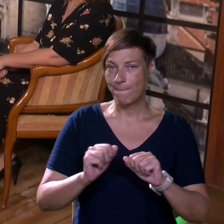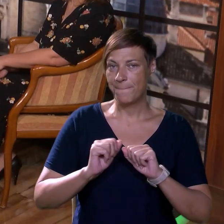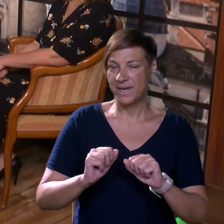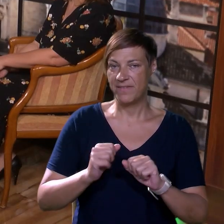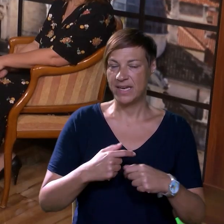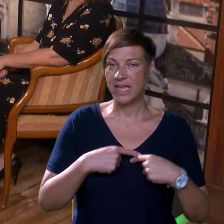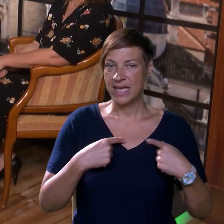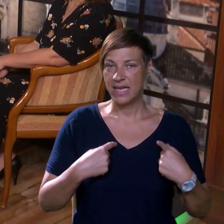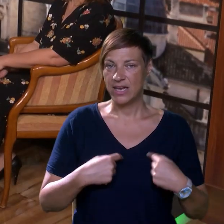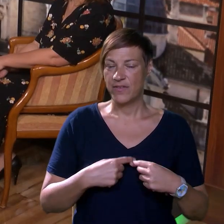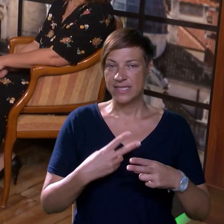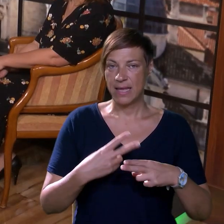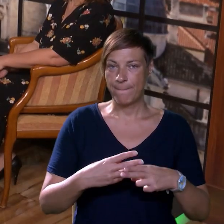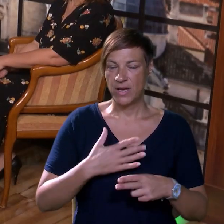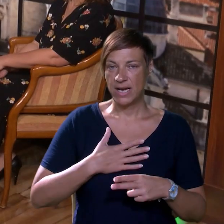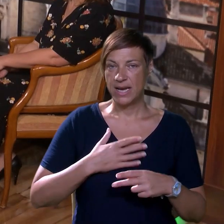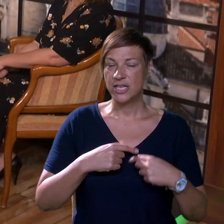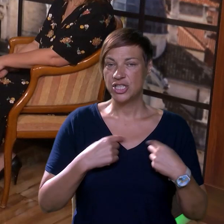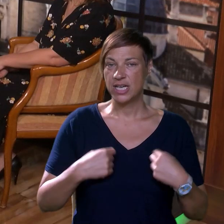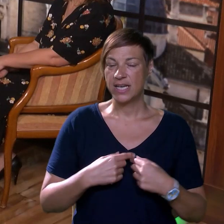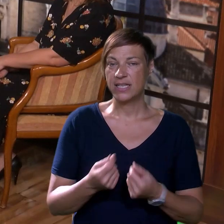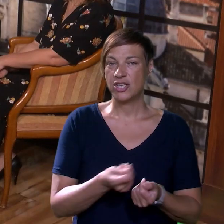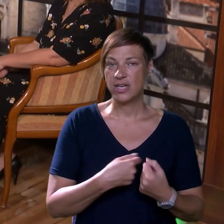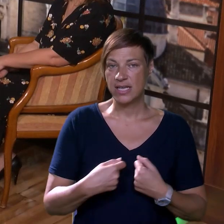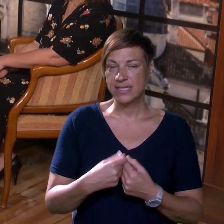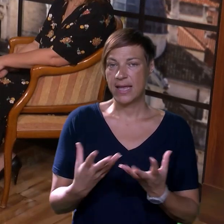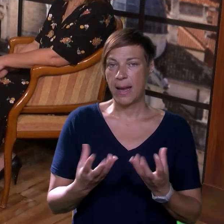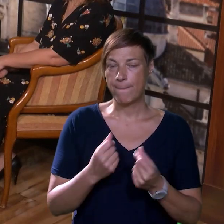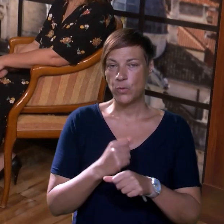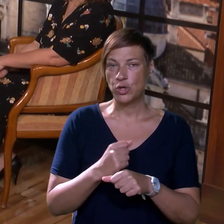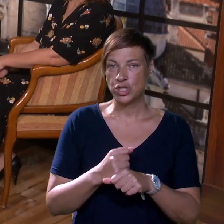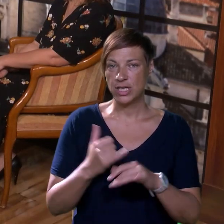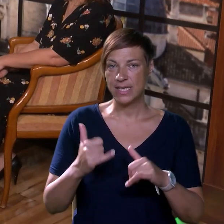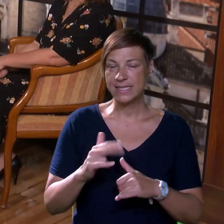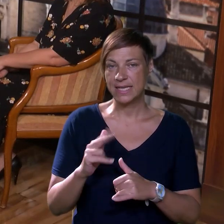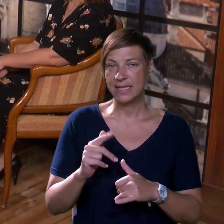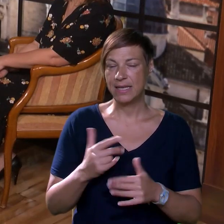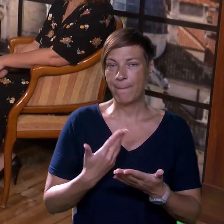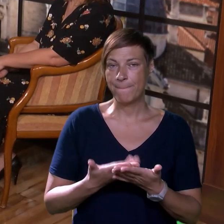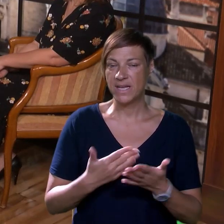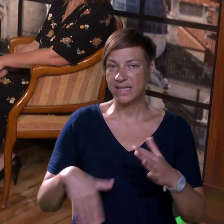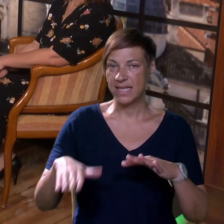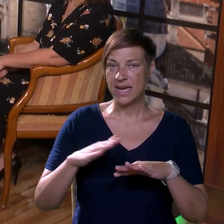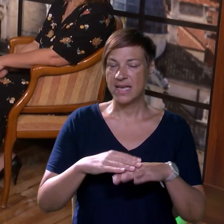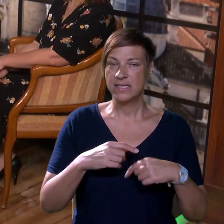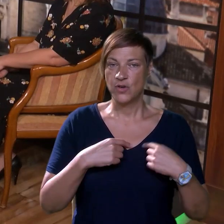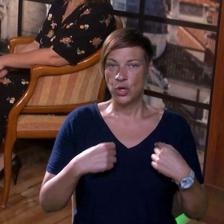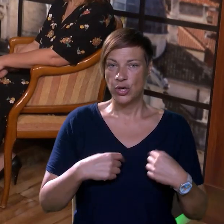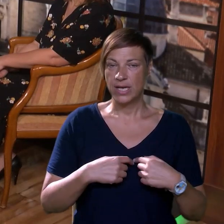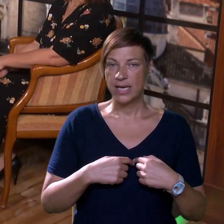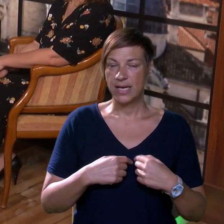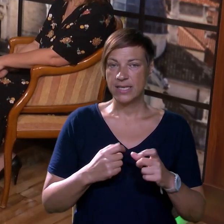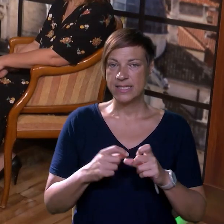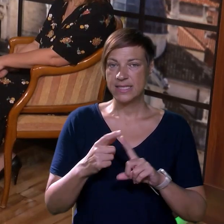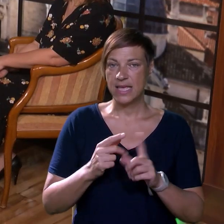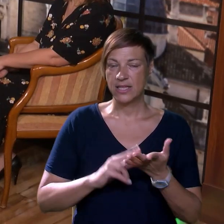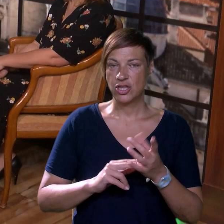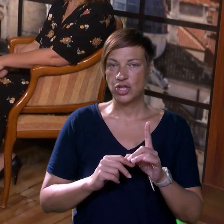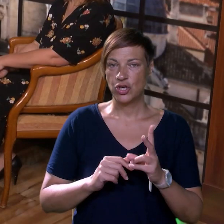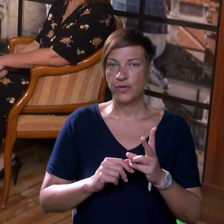prevenirati kardiovaskularne bolesti. Jer naša kardiološka zajednica je učinila puno. Vi sada imate neslućene razvoje u kardiologiji.